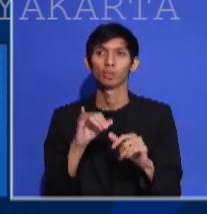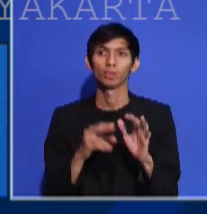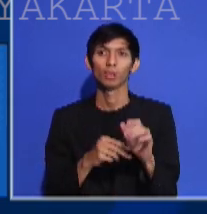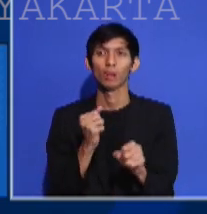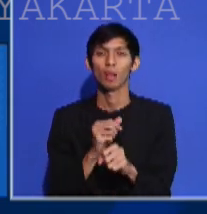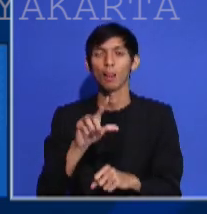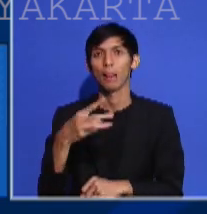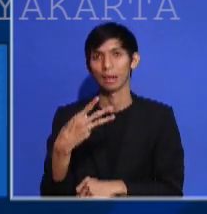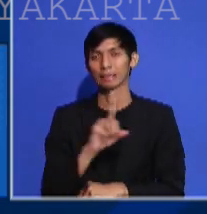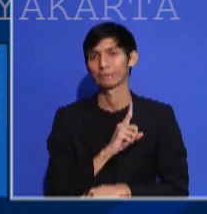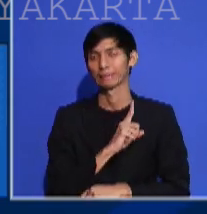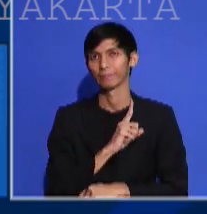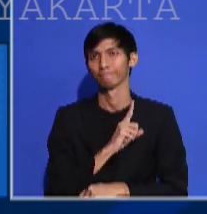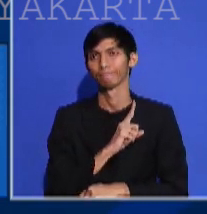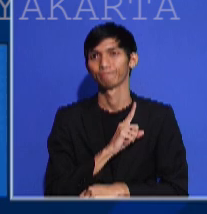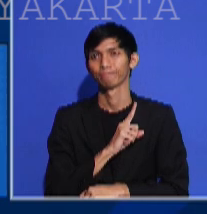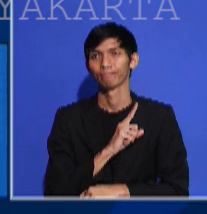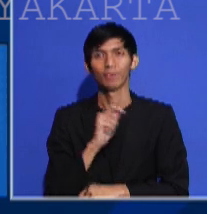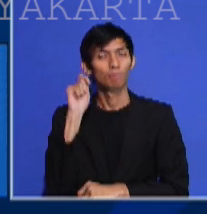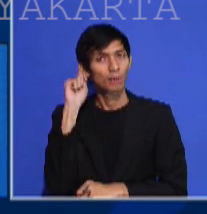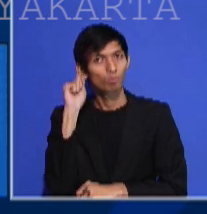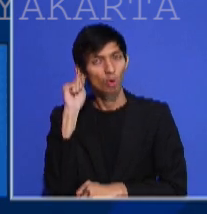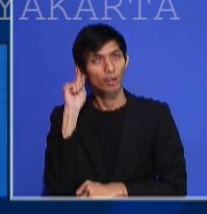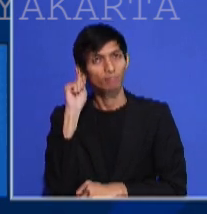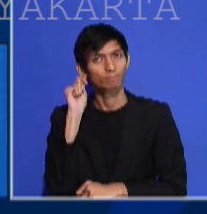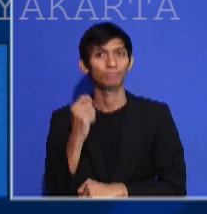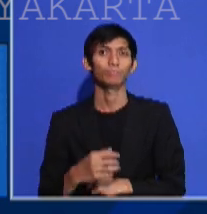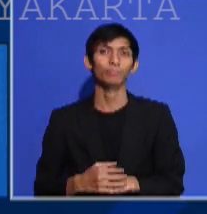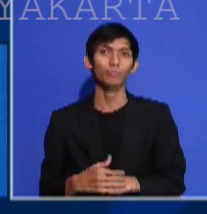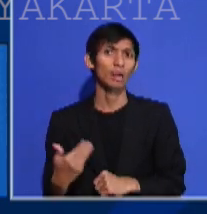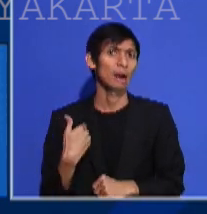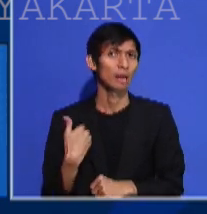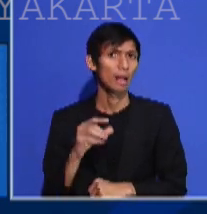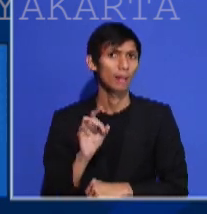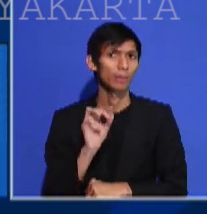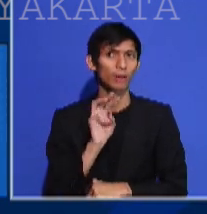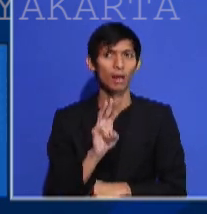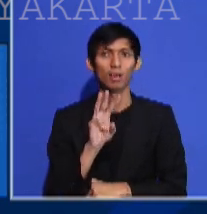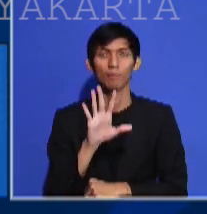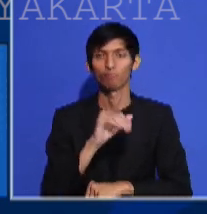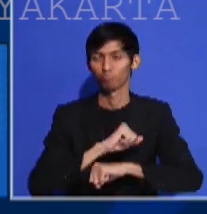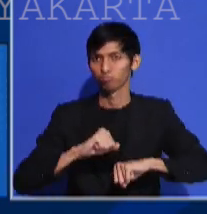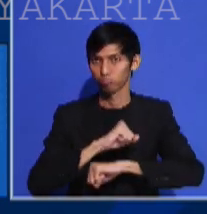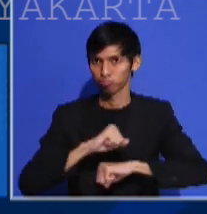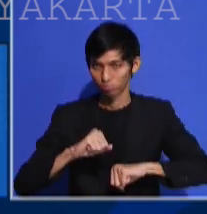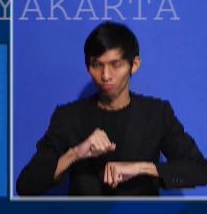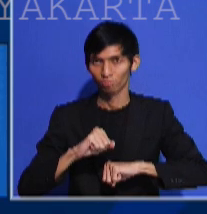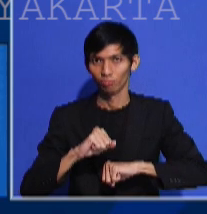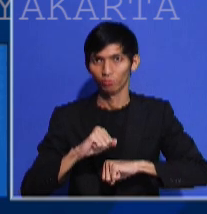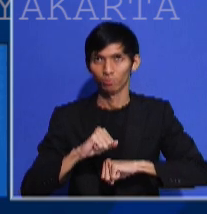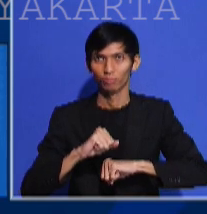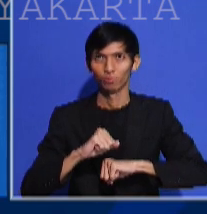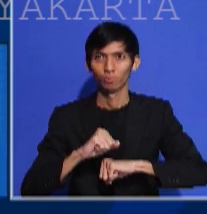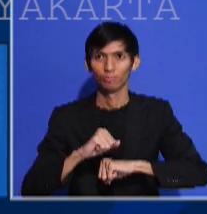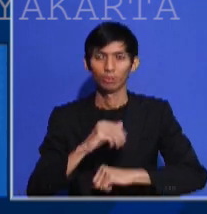woman single berarti ya Baik iya ya Konita ini ada sekitar 95 atlet para ee badmint para